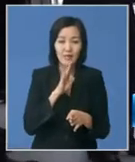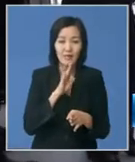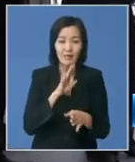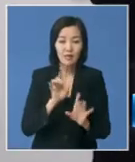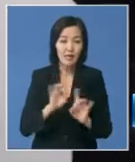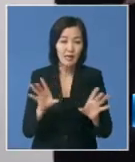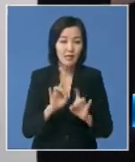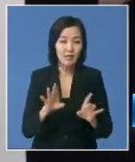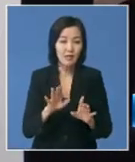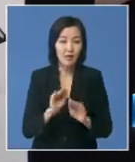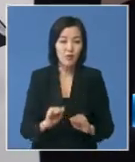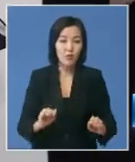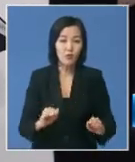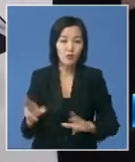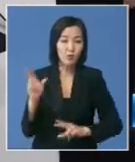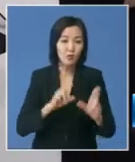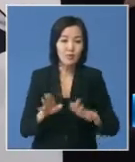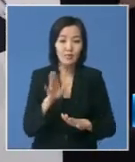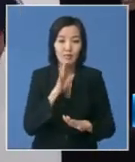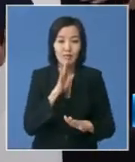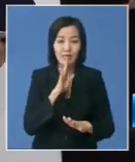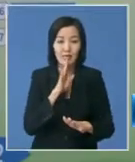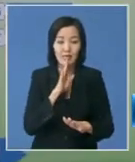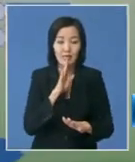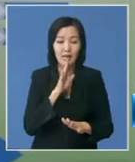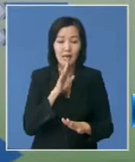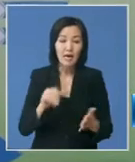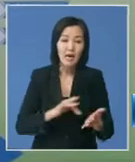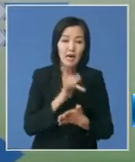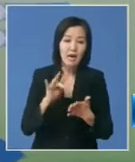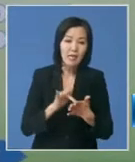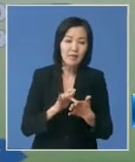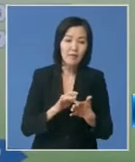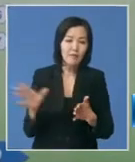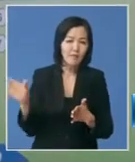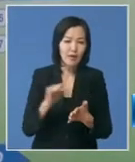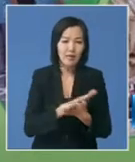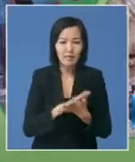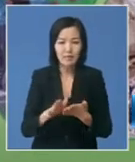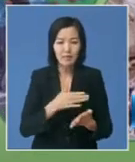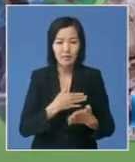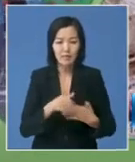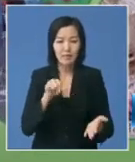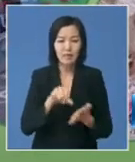айтылды. Оқушы, студент қыздар қолдарына күрек тырма алып, қала мен даланың тазалығына үлестерін қосып келеді.